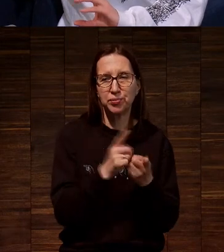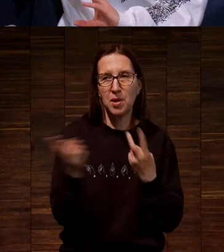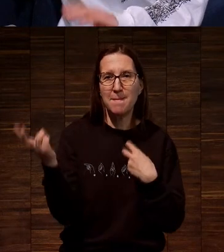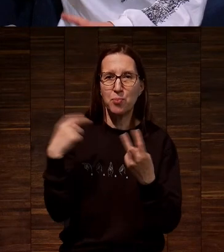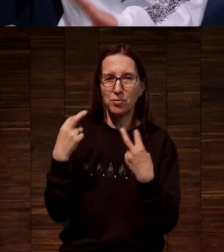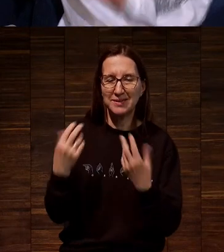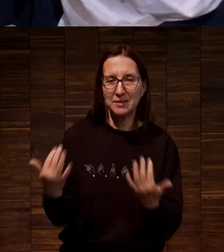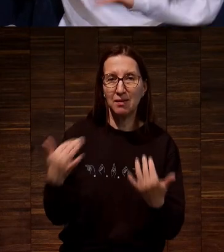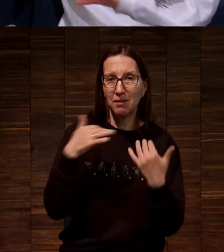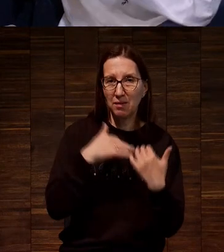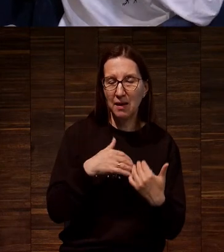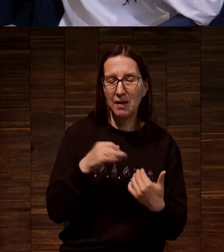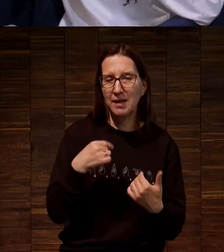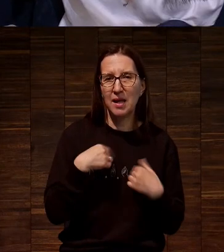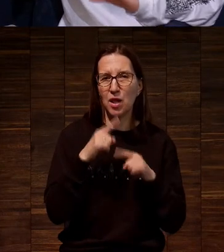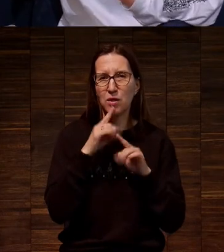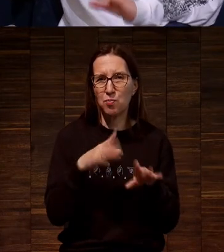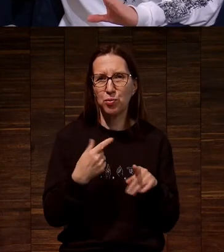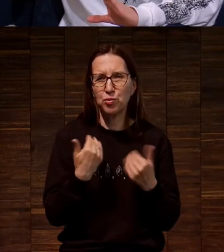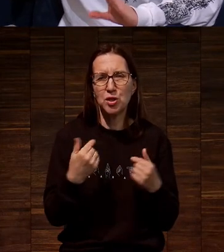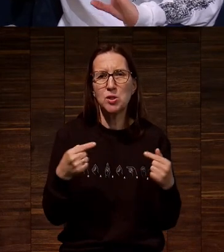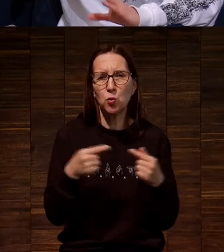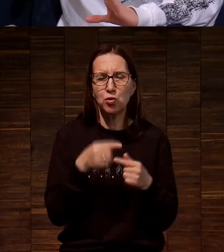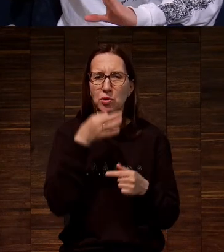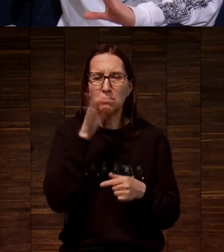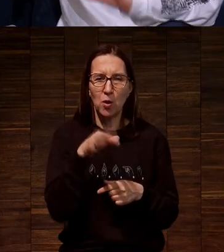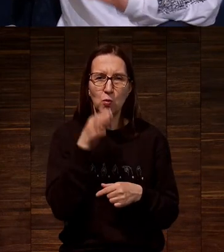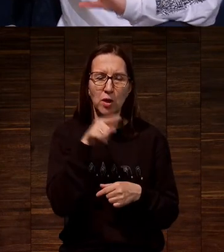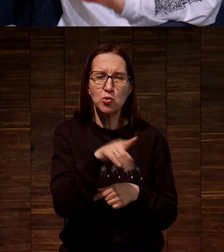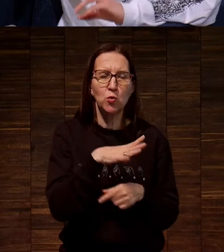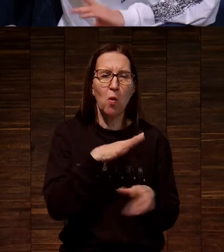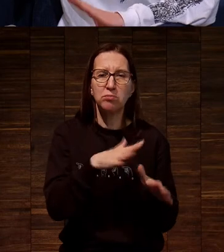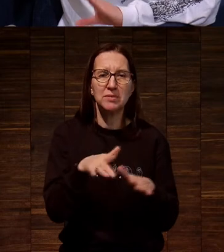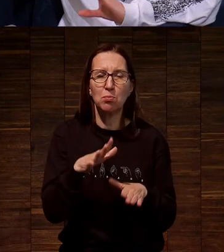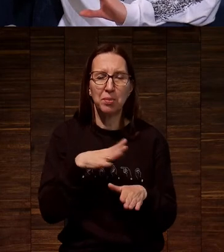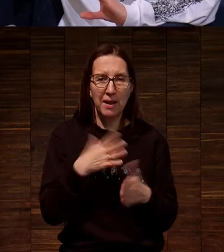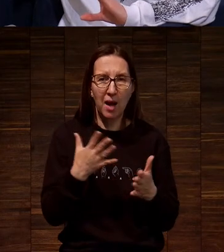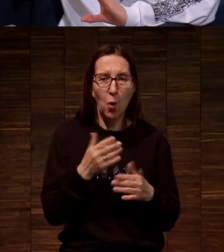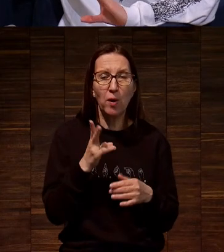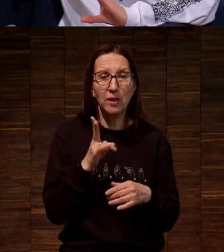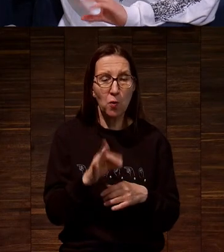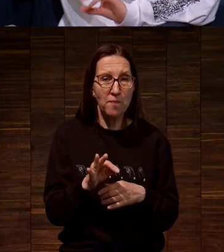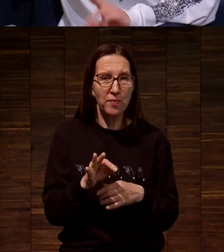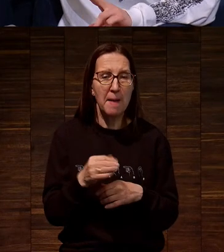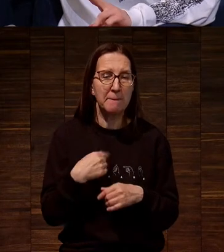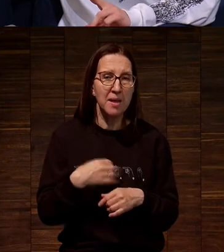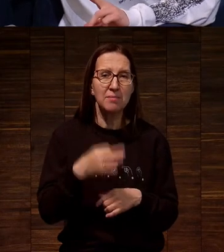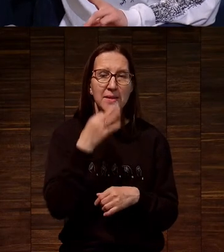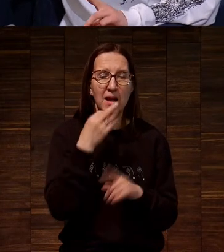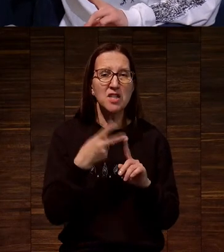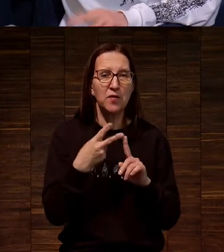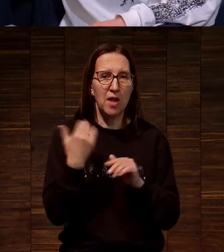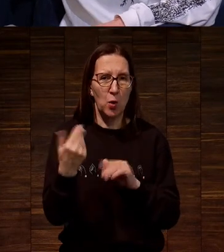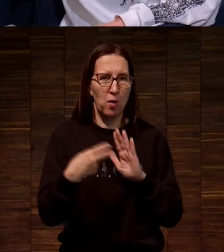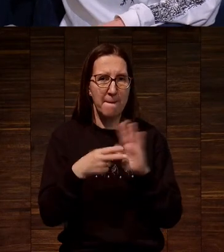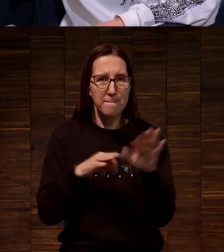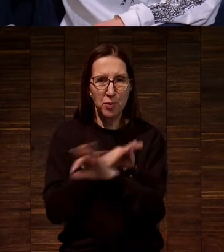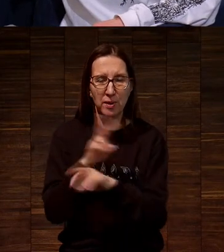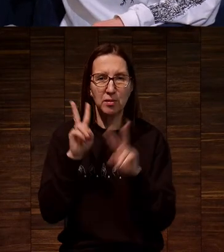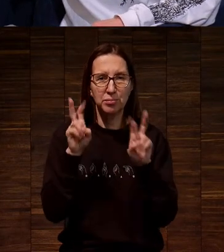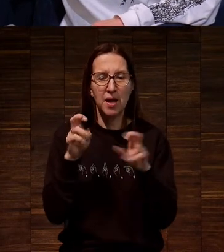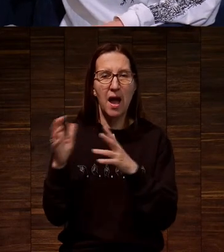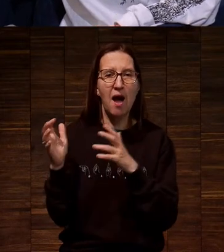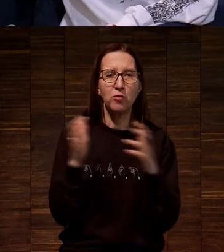публику, ой, я не смогу сейчас точно рассказать, что там происходило. Вот, но мне нравится второй проект, он назывался